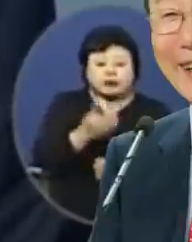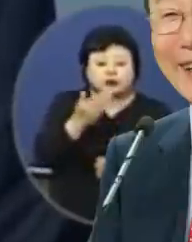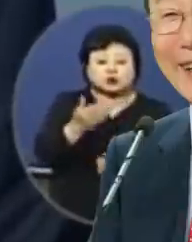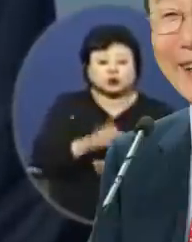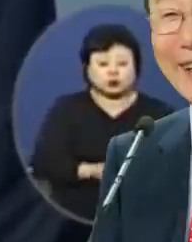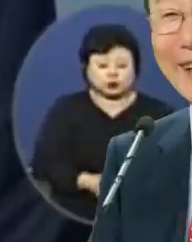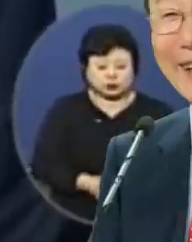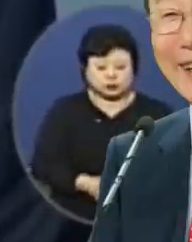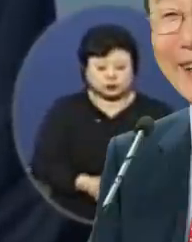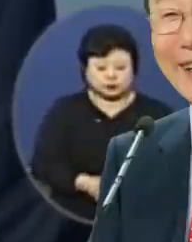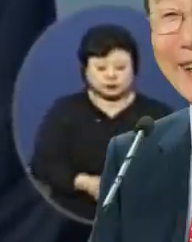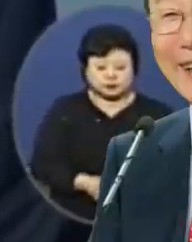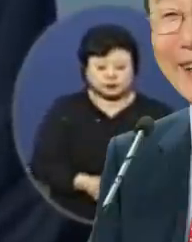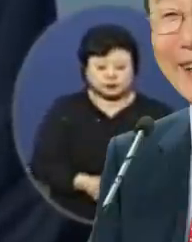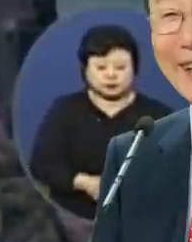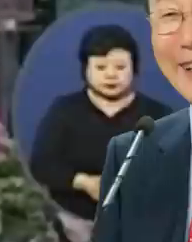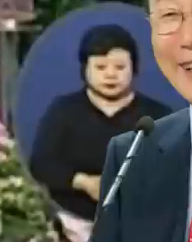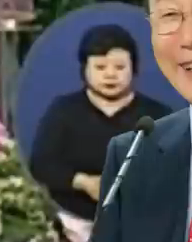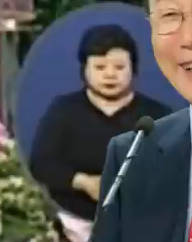것입니다.